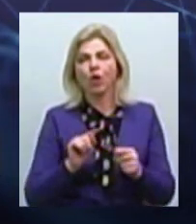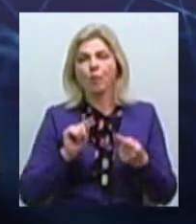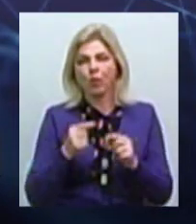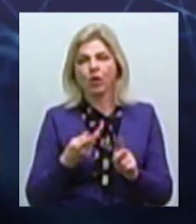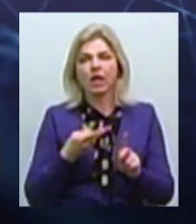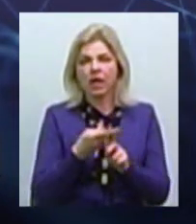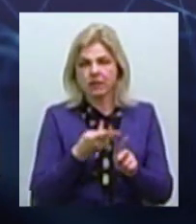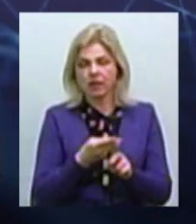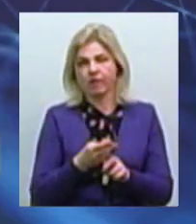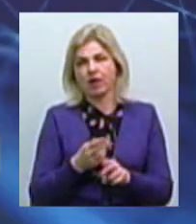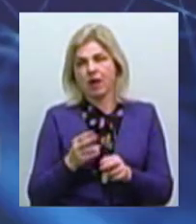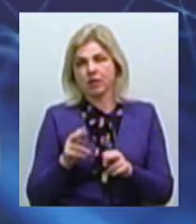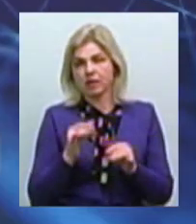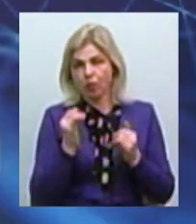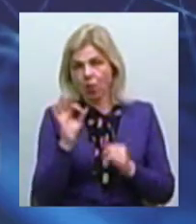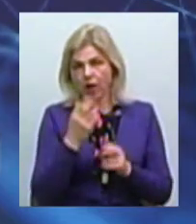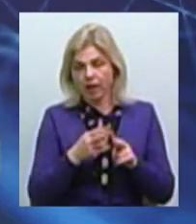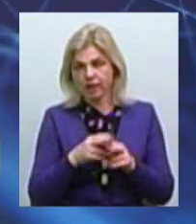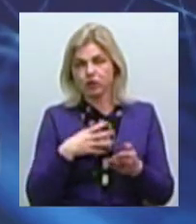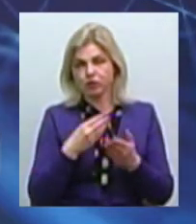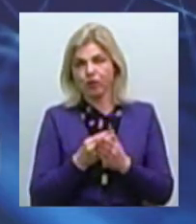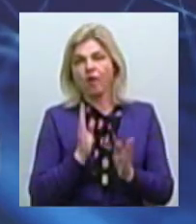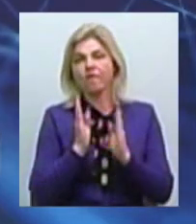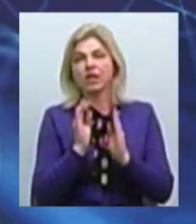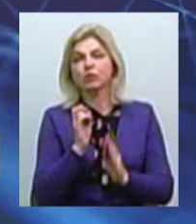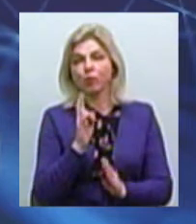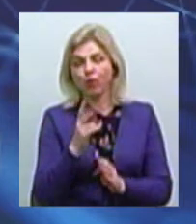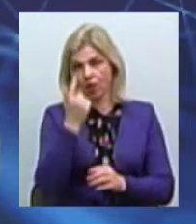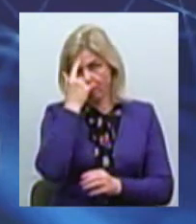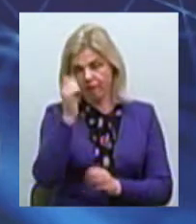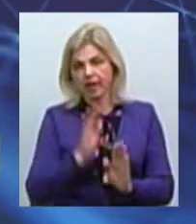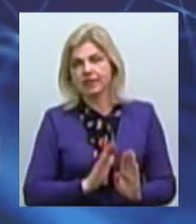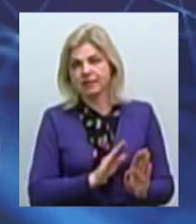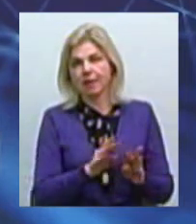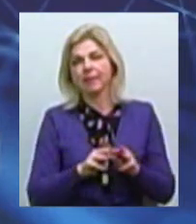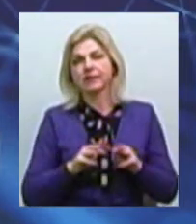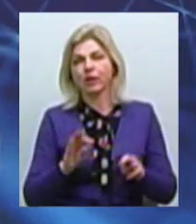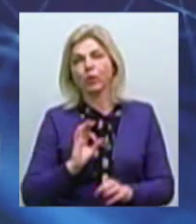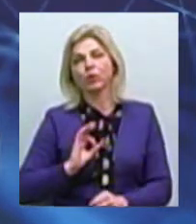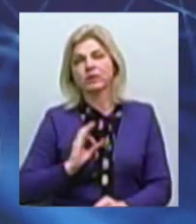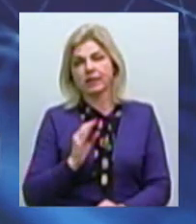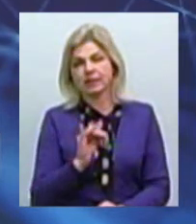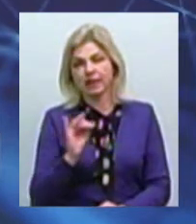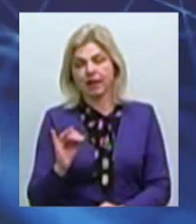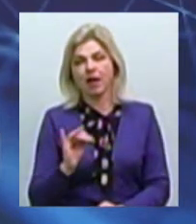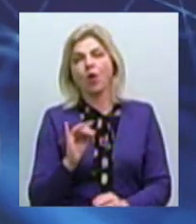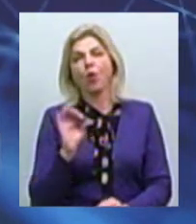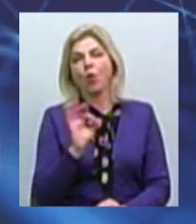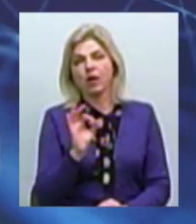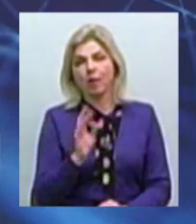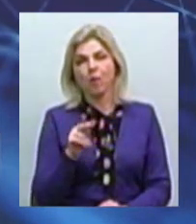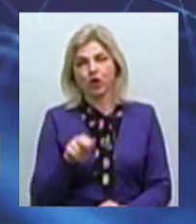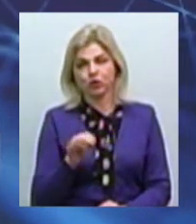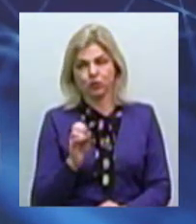загубишь неких процента своей историю facebook по виду мало заступница министра юстиции специальную нотариату ольга